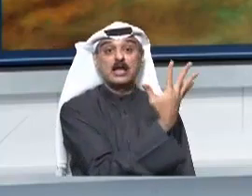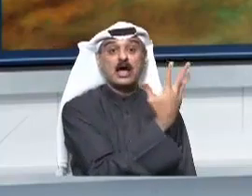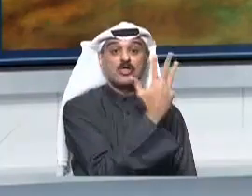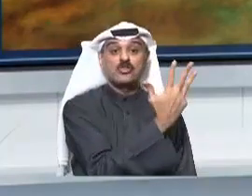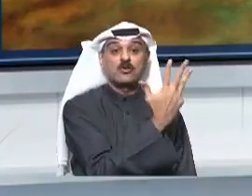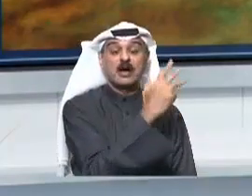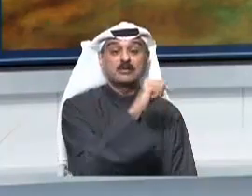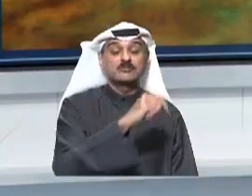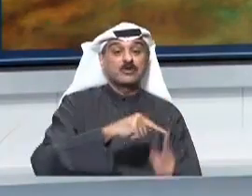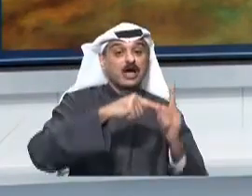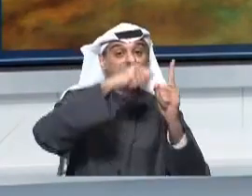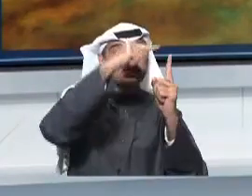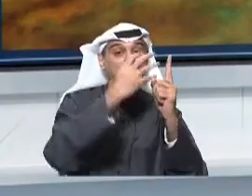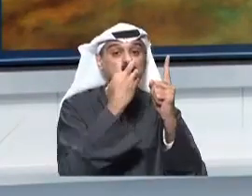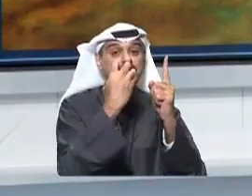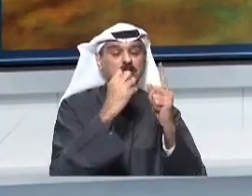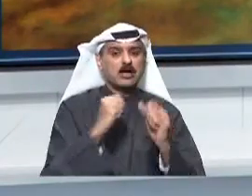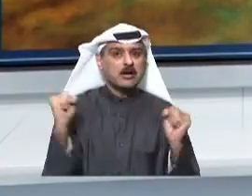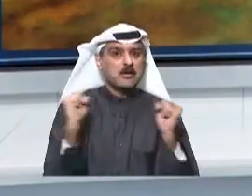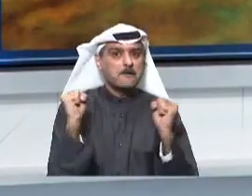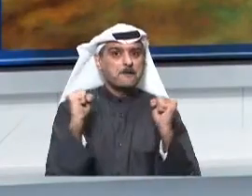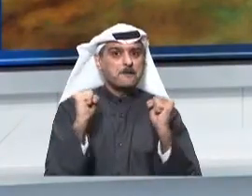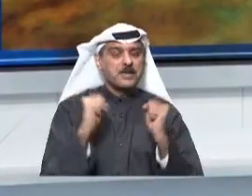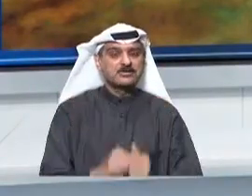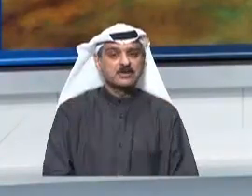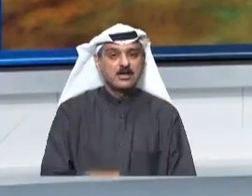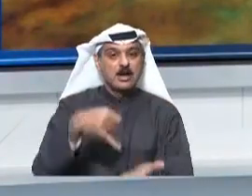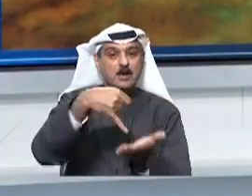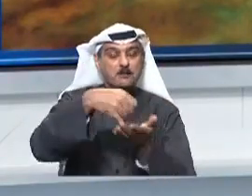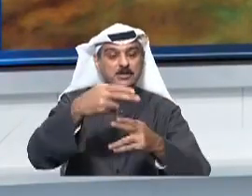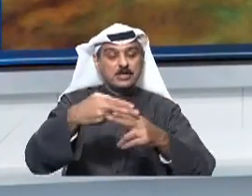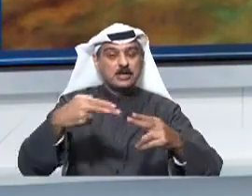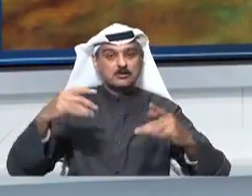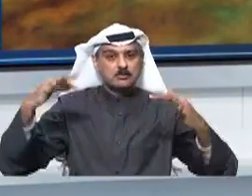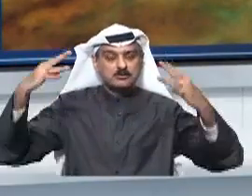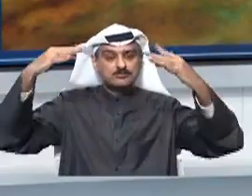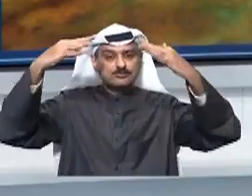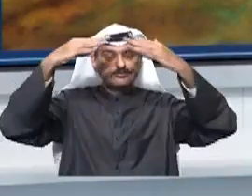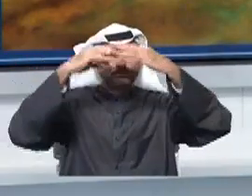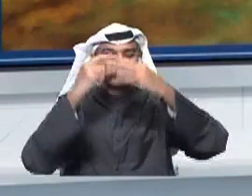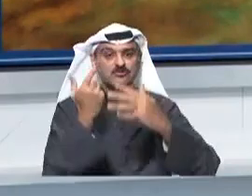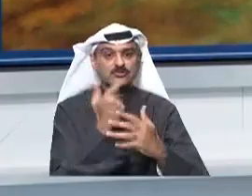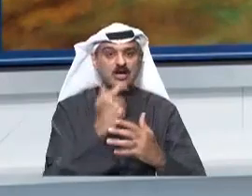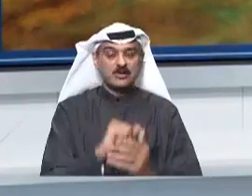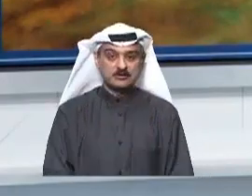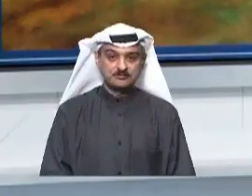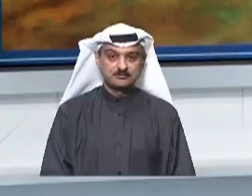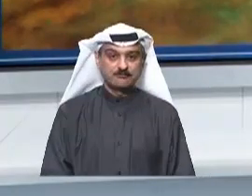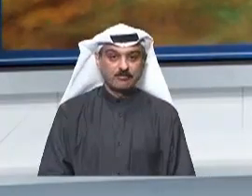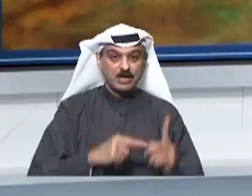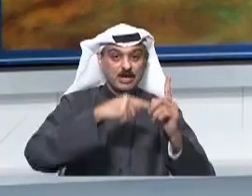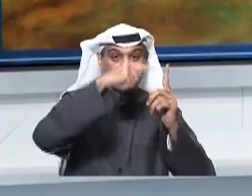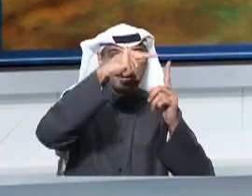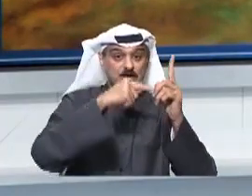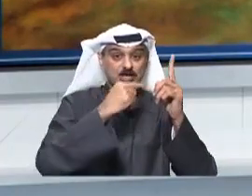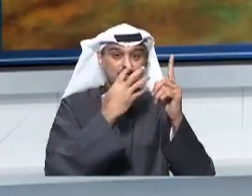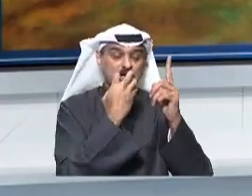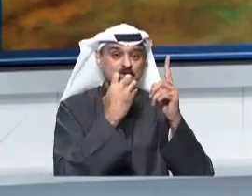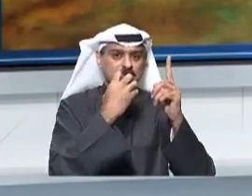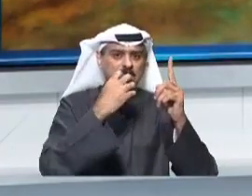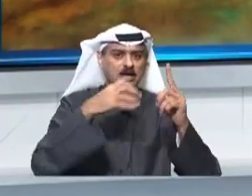البرية، و10 درجات متوقعة على مدينة الكويت مع عبور لبعض السحب العالية. تفاوت أيضا درجات الحرارة على السواحل والجزر ما